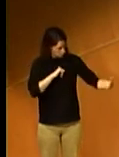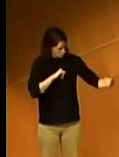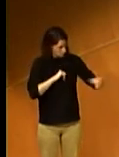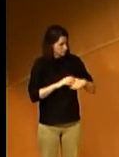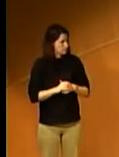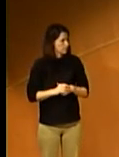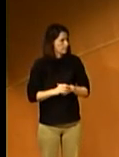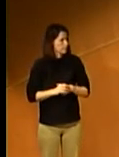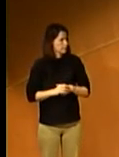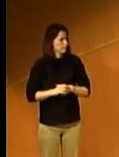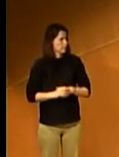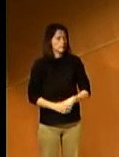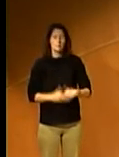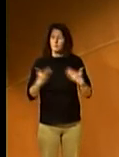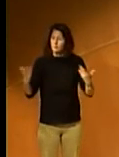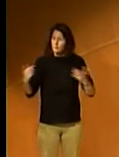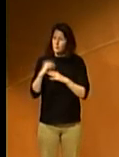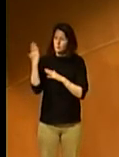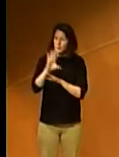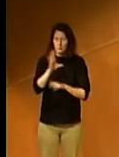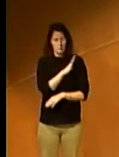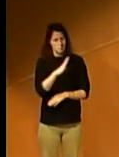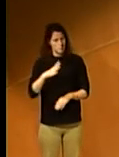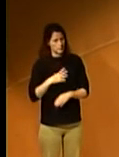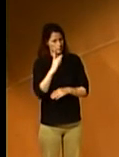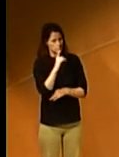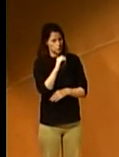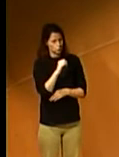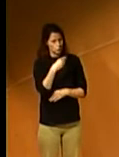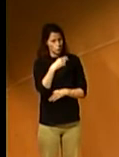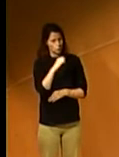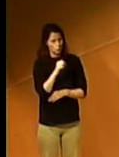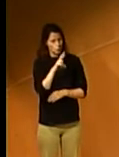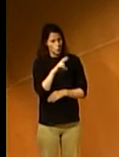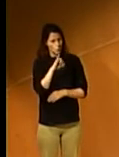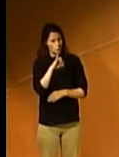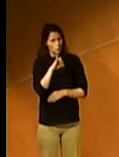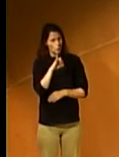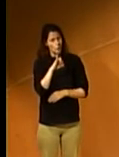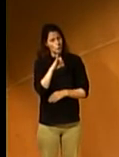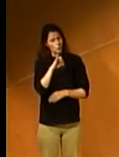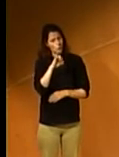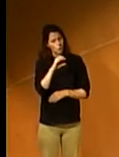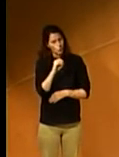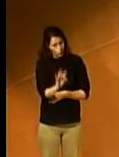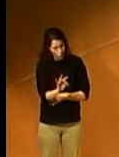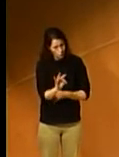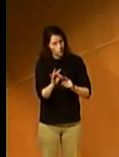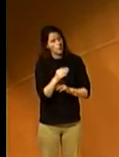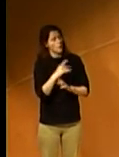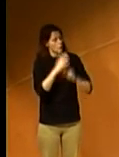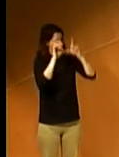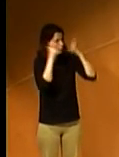Donc, je vais vous présenter Madame Elisabeth Donorio, qui est professeure coordonnateur